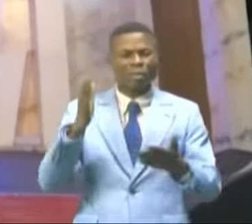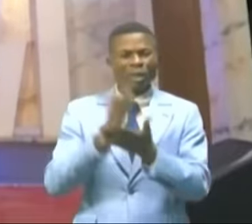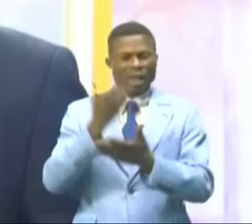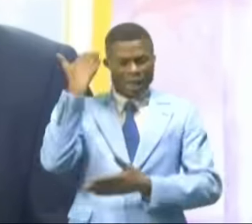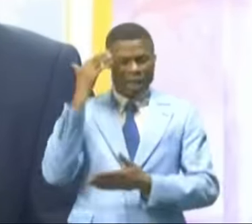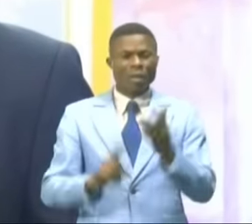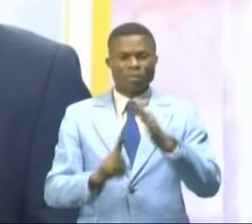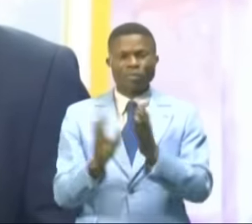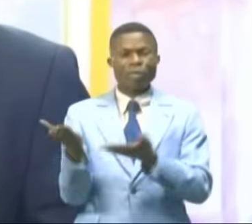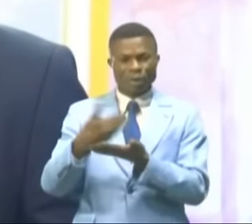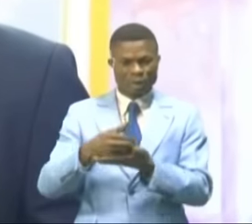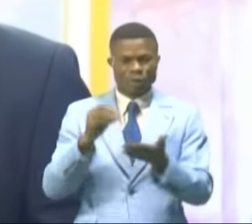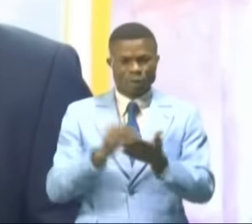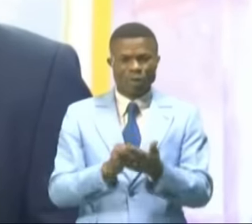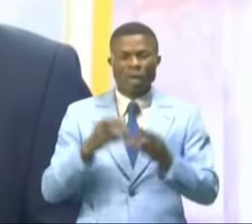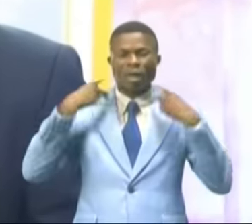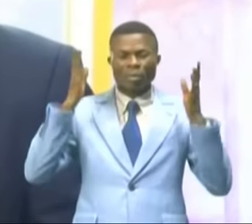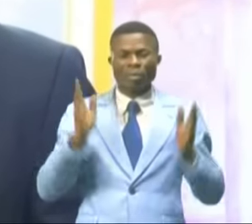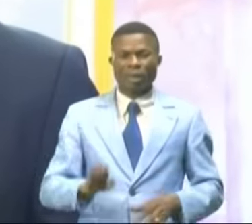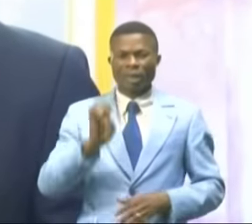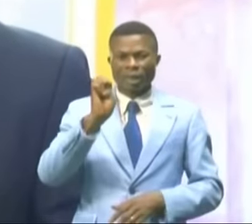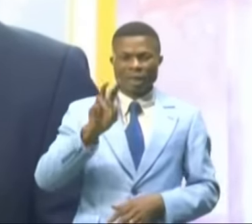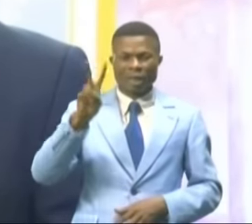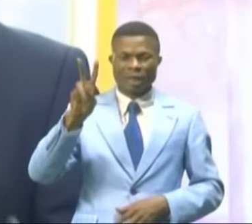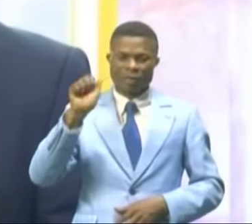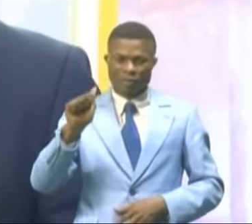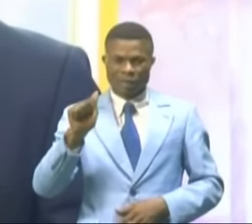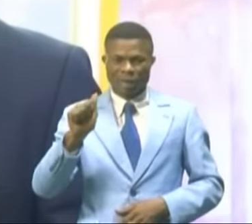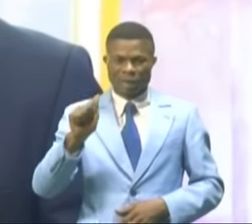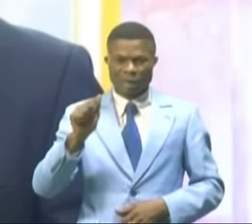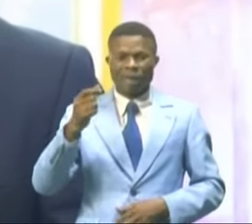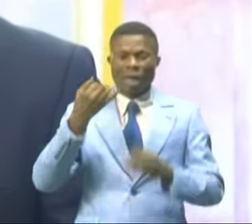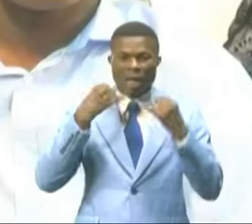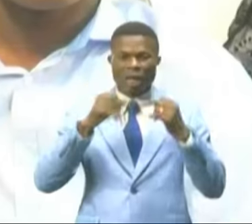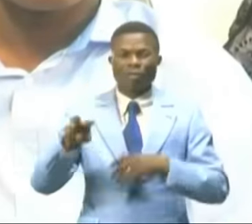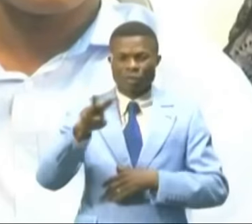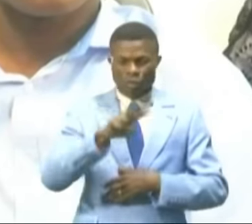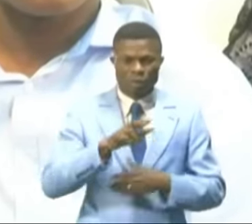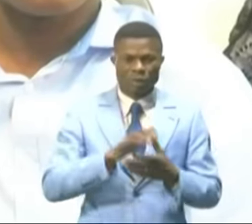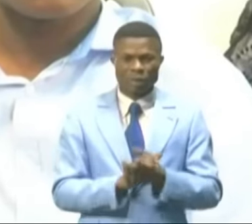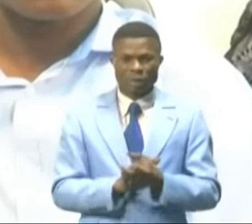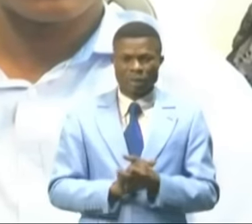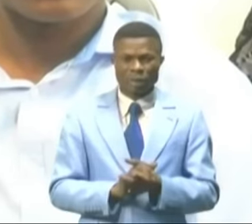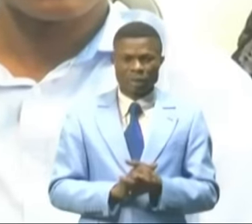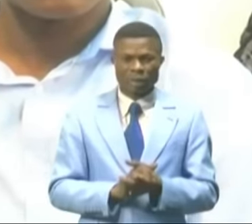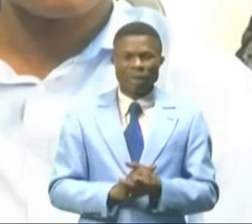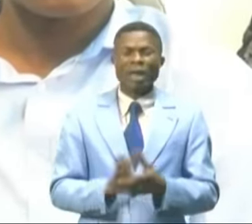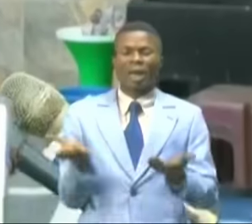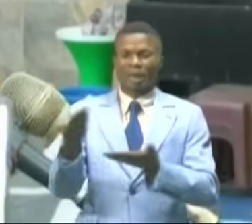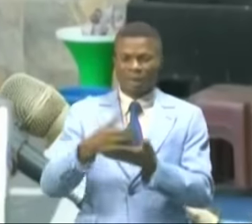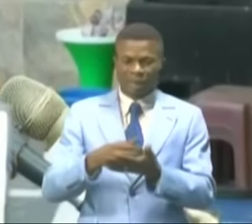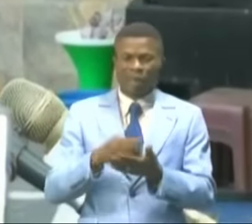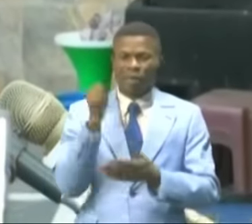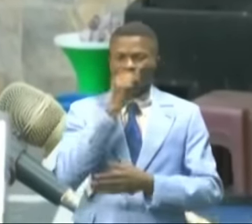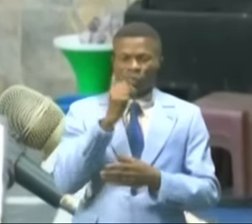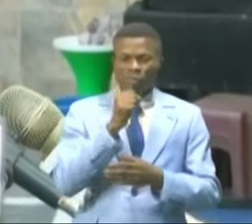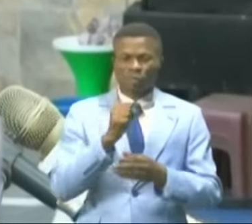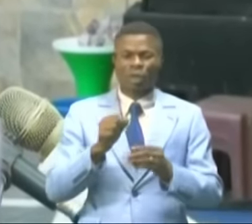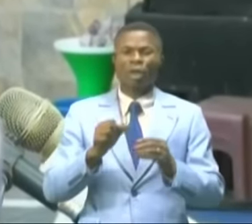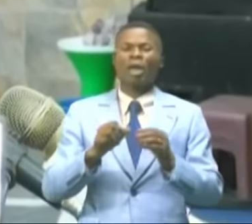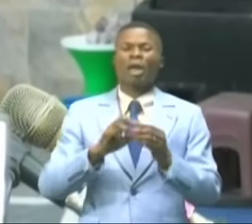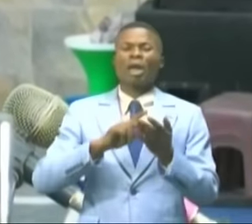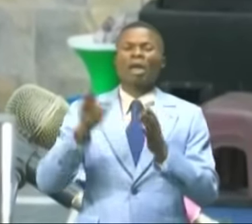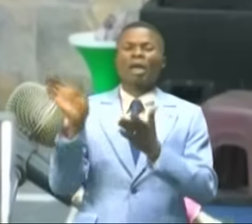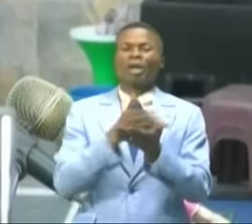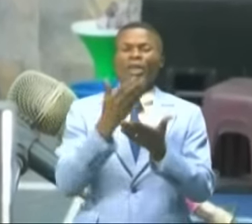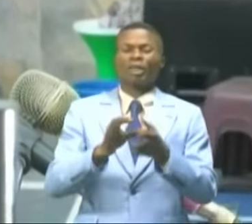de retour, les pasteurs Evan Bikay. Pour votre information, il refait surface avec un nouvel opus de